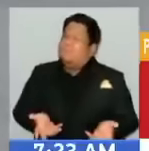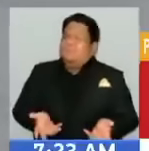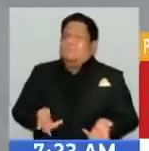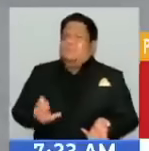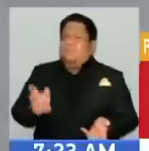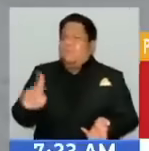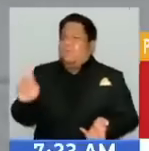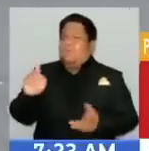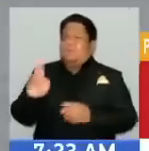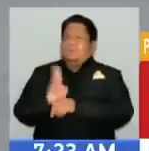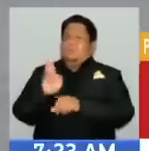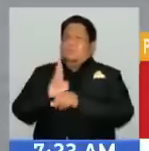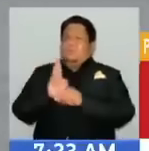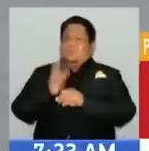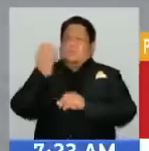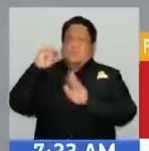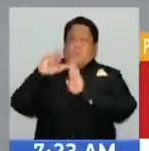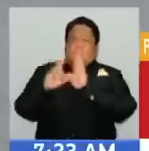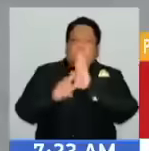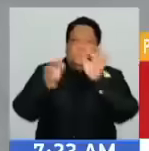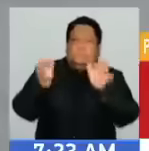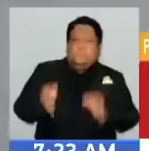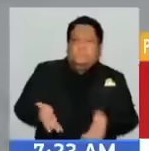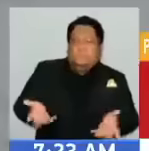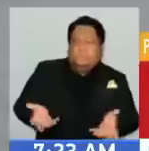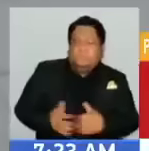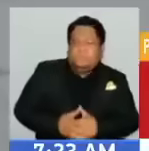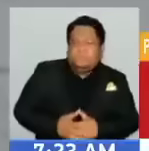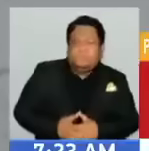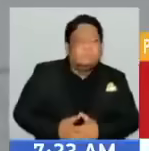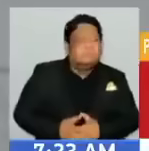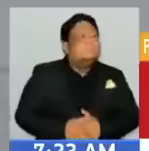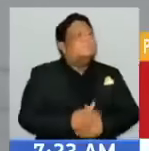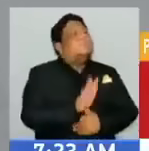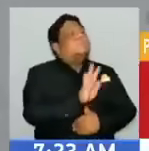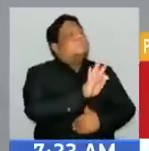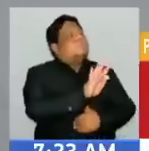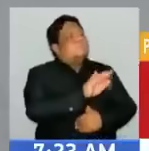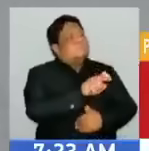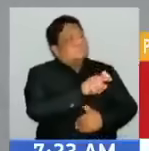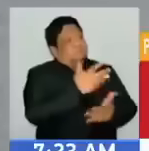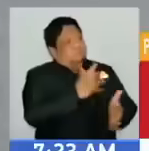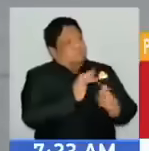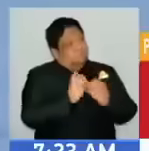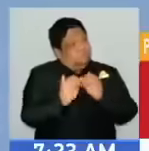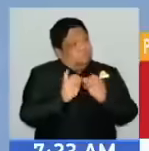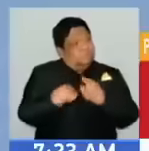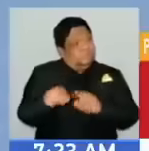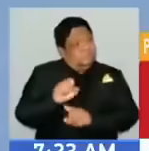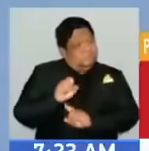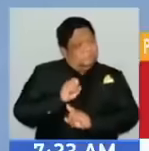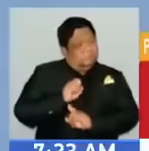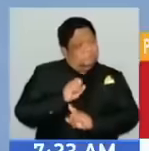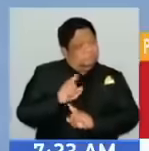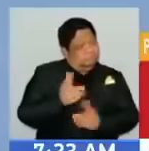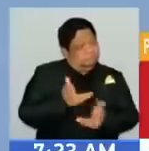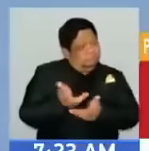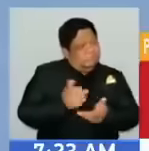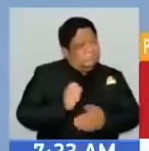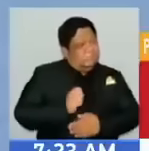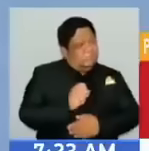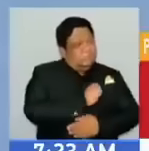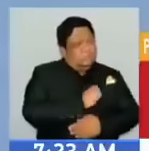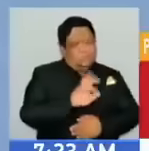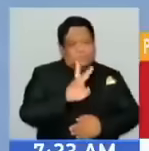Court? Senadora, nakausap niyo na ba yung kasama niyong si Senator Gatchalian? Kasi yung pamilya niya po yung nasa likod